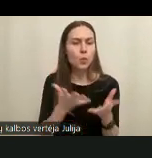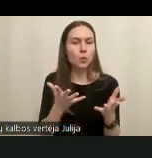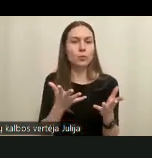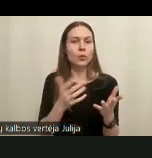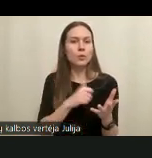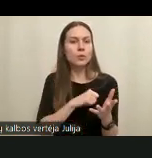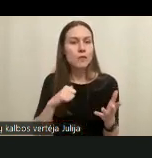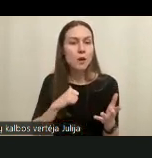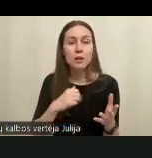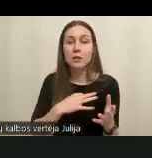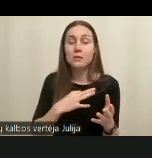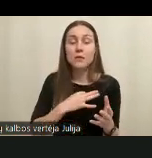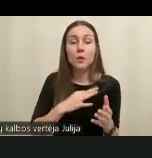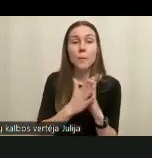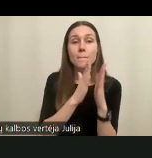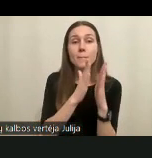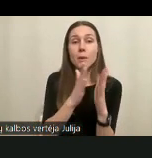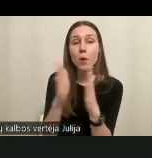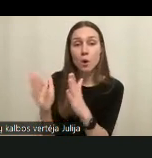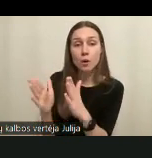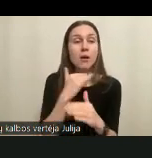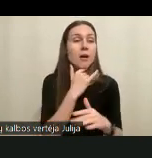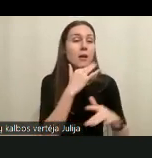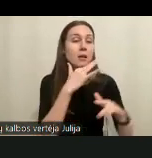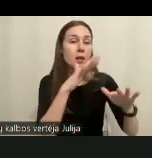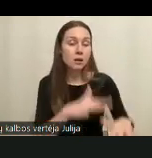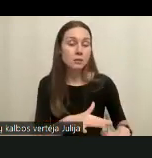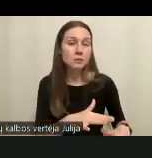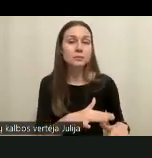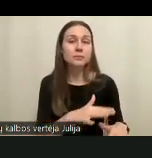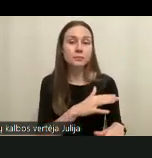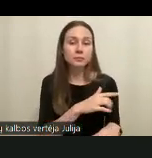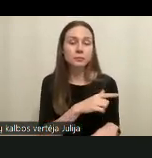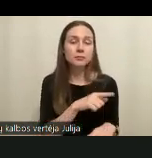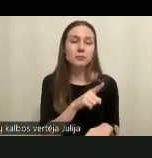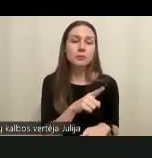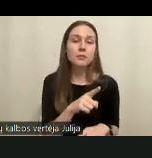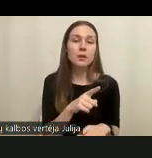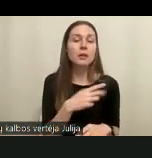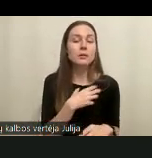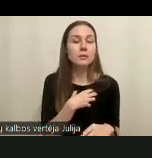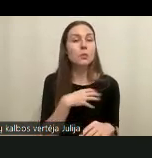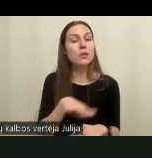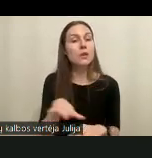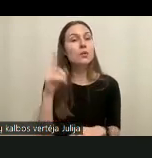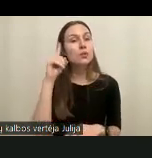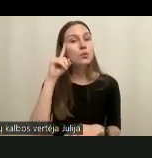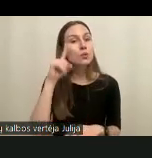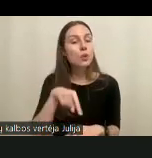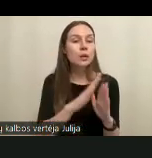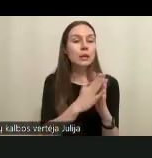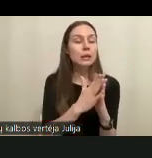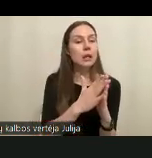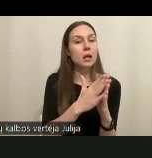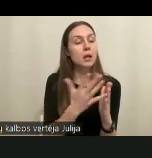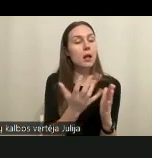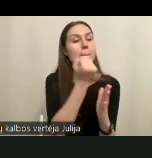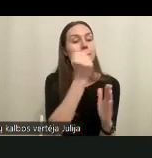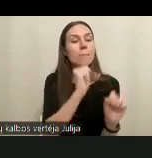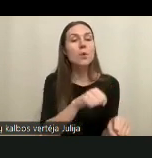būtų biblioteka ar klasė, bet jūs turbūt pažymėtas, kad vaikai žinotų, kur rasti knygas, kur jie galėtų patogiai